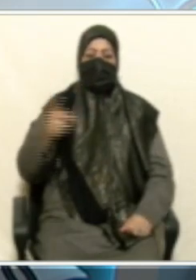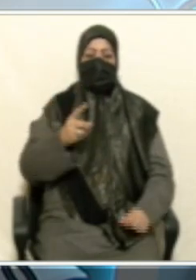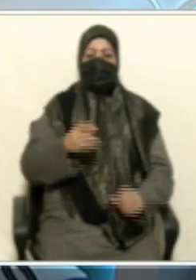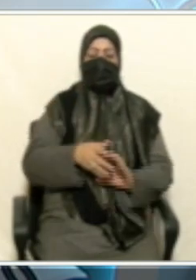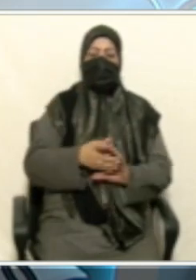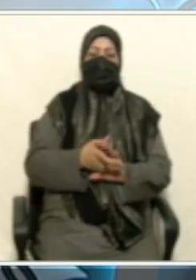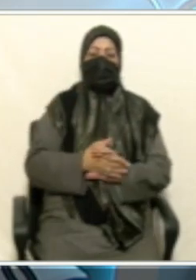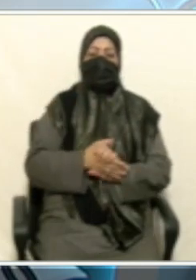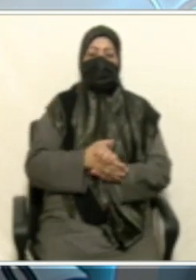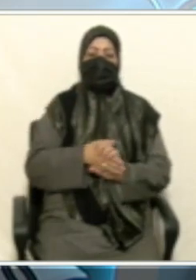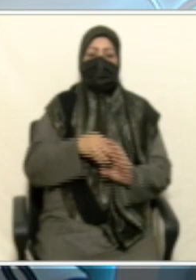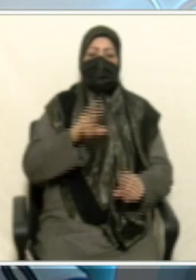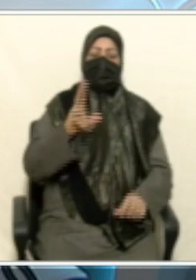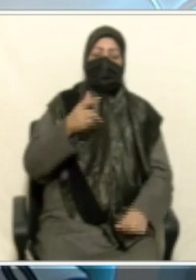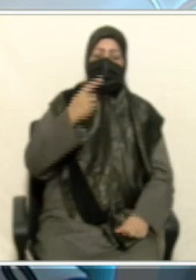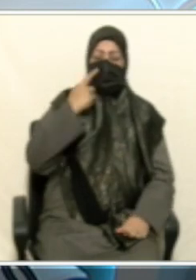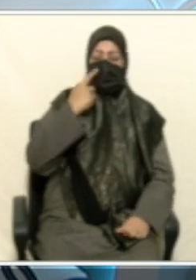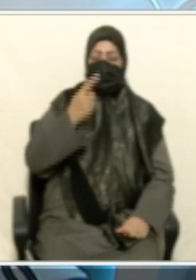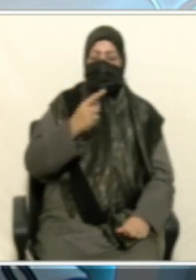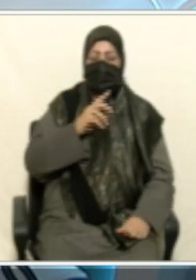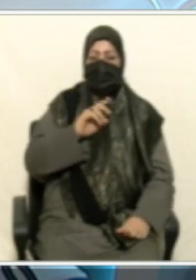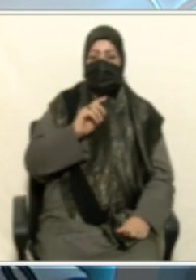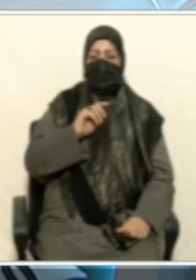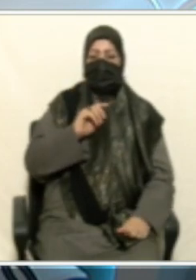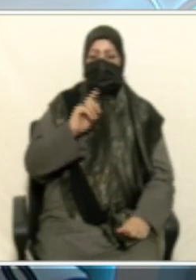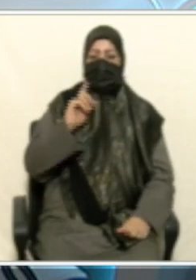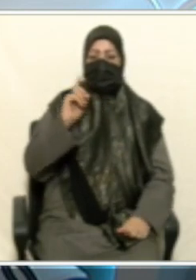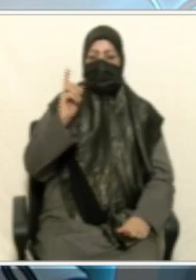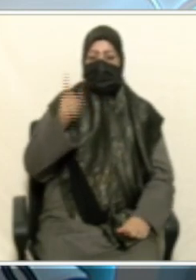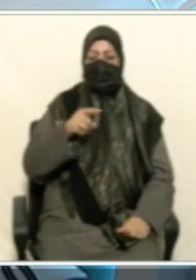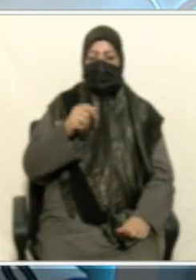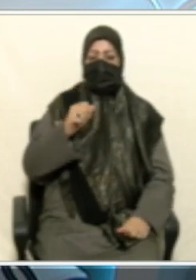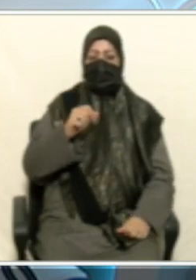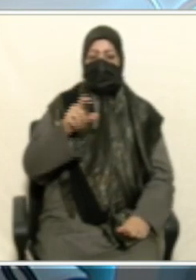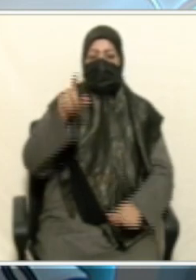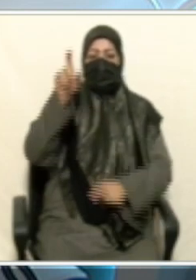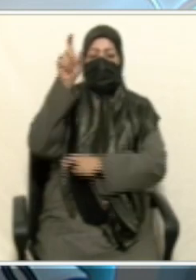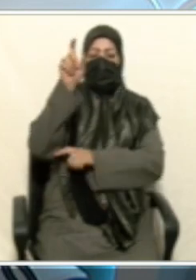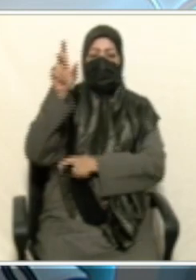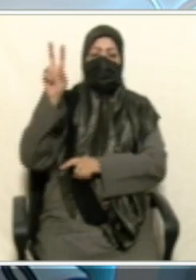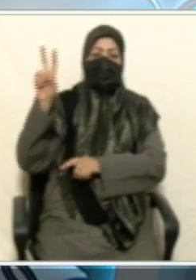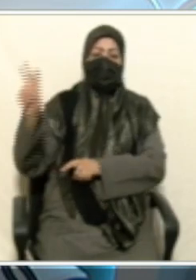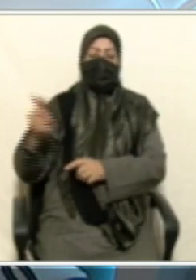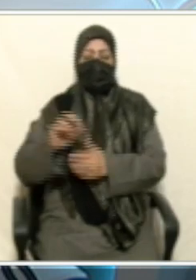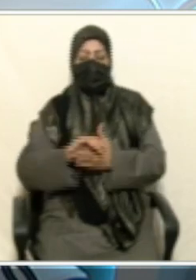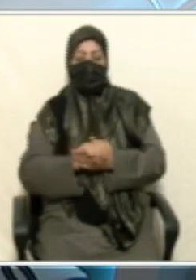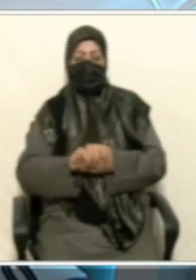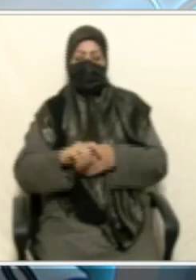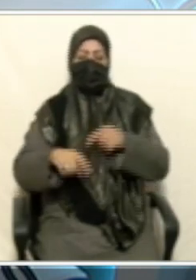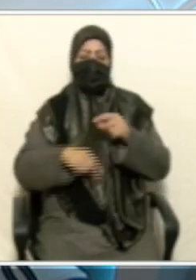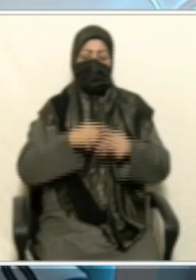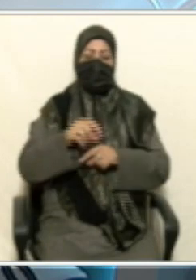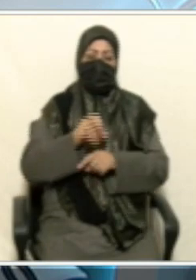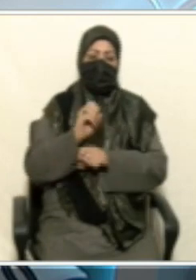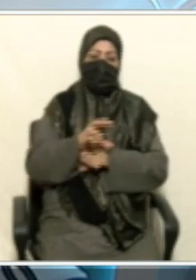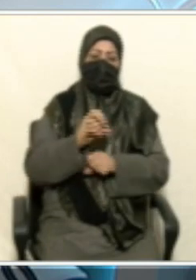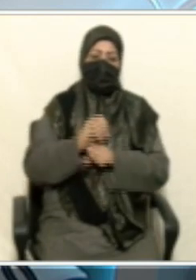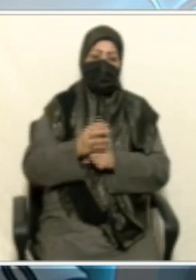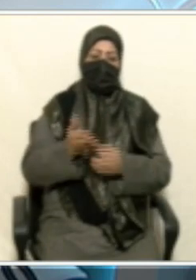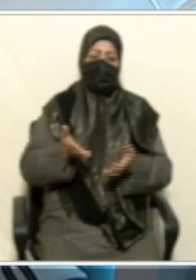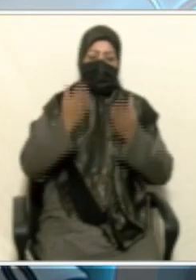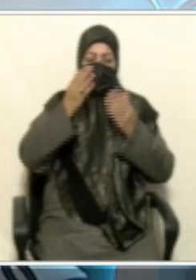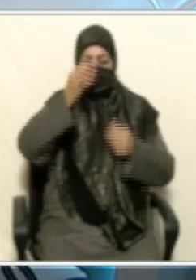يعني. يعني حاول الاوقاف الدوعيه وديهم دورات ولا حاجه يعني. ان شاء الله ان شاء الله تعالى. ايوه صحيح. ان شاء الله ربي